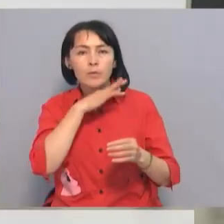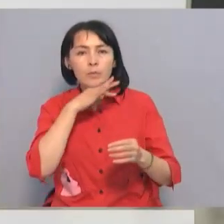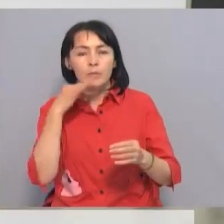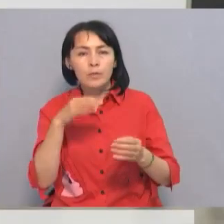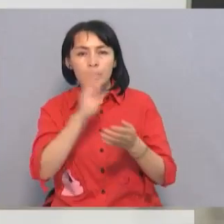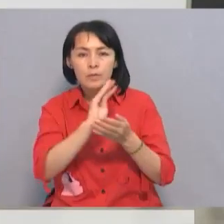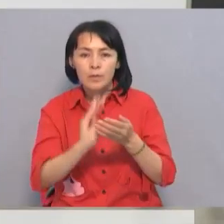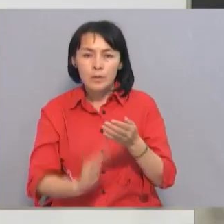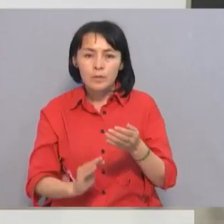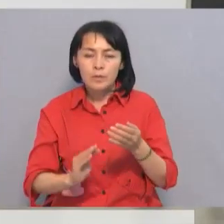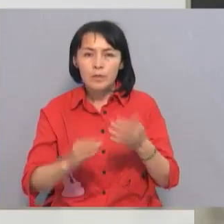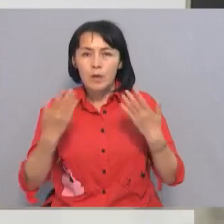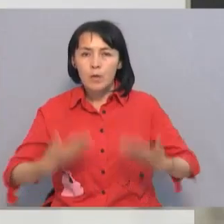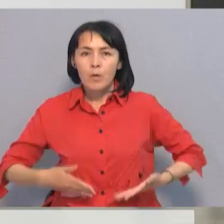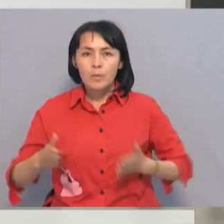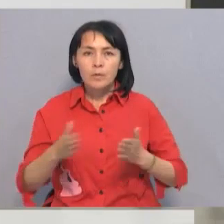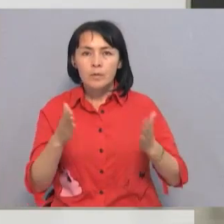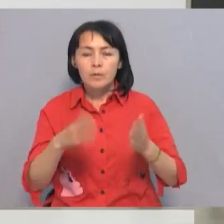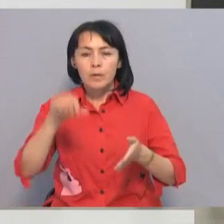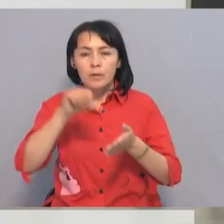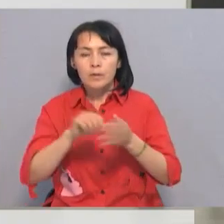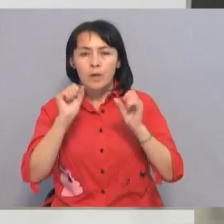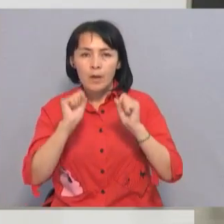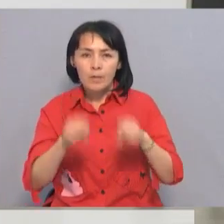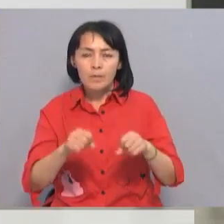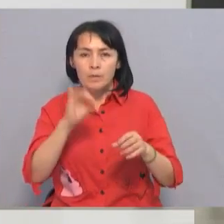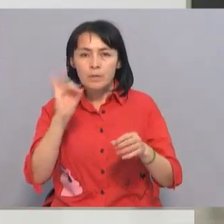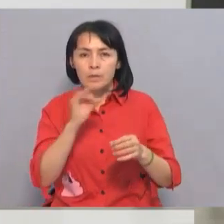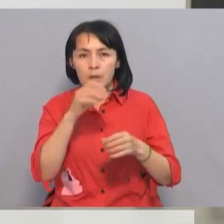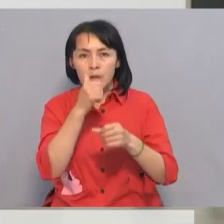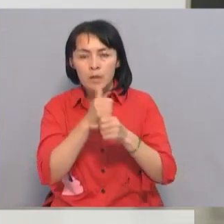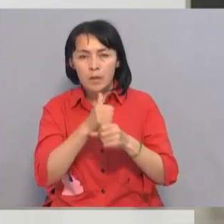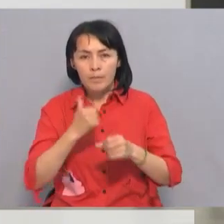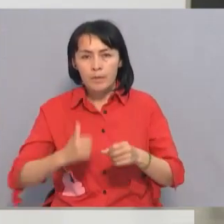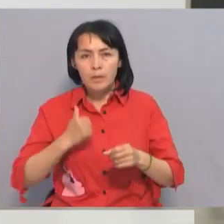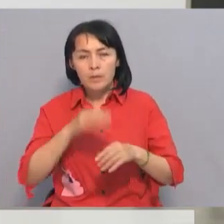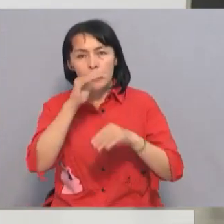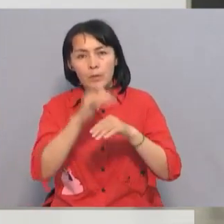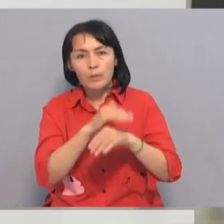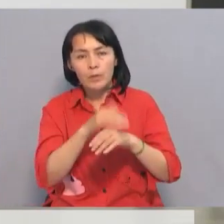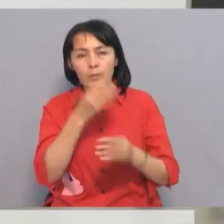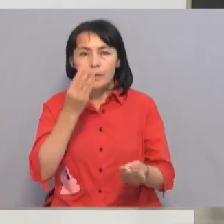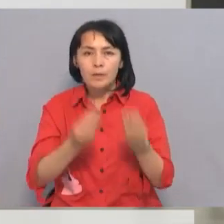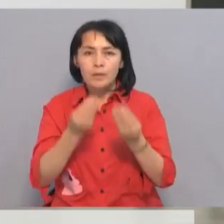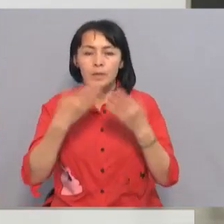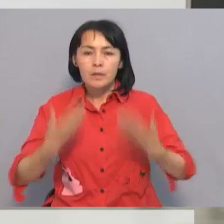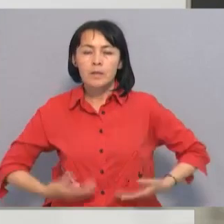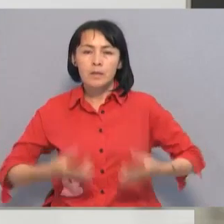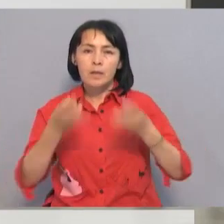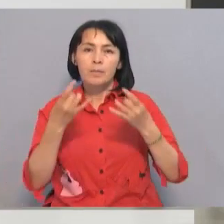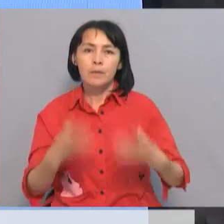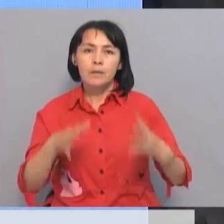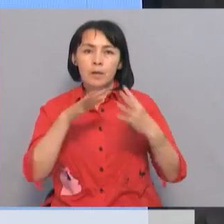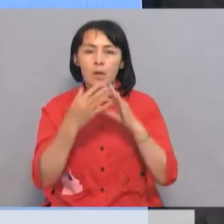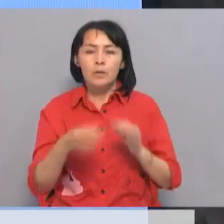его произведения автобиографичны, посвящены всевозможным историям, а главные его герои – добрые, озорные жители простых аулов и